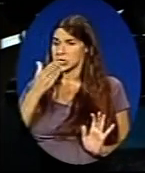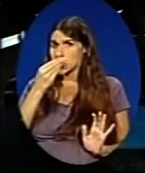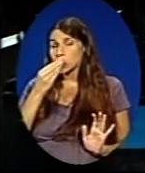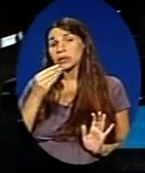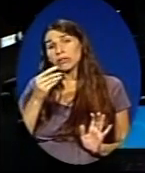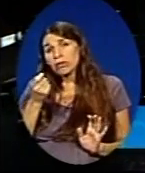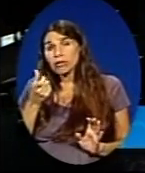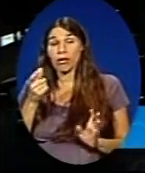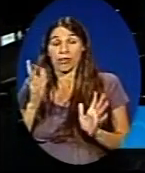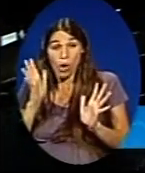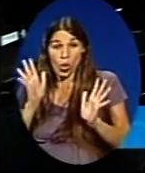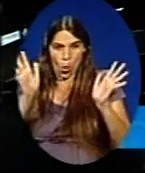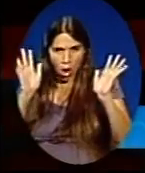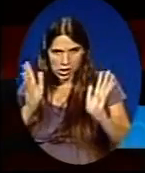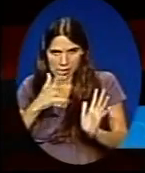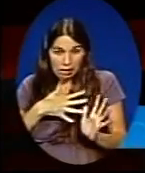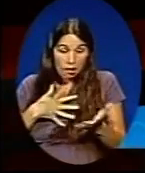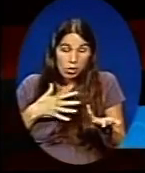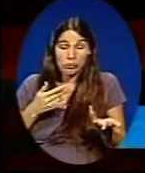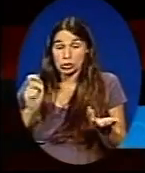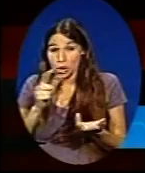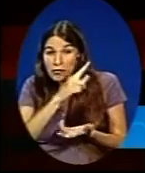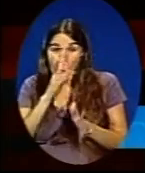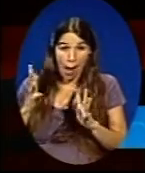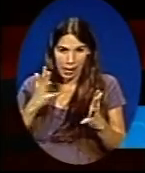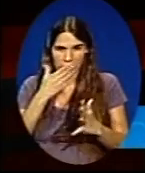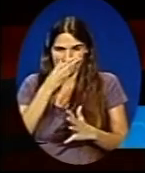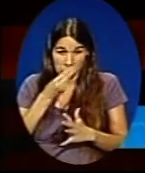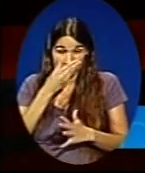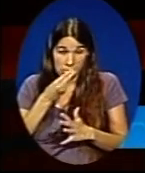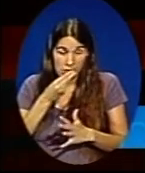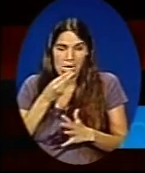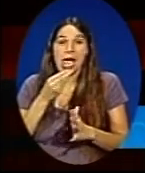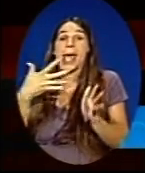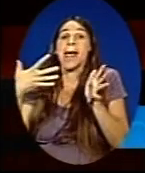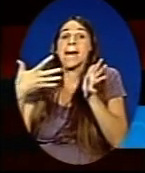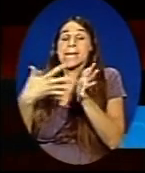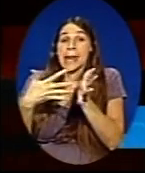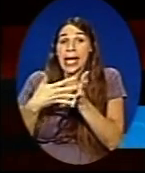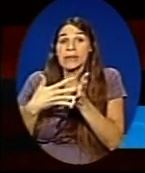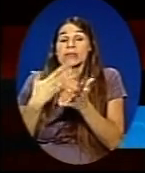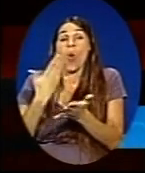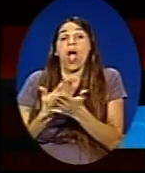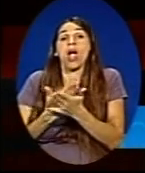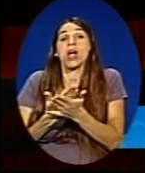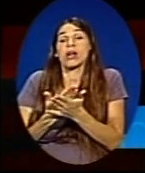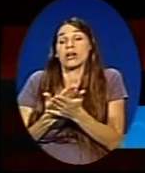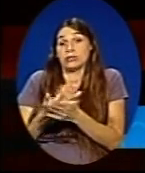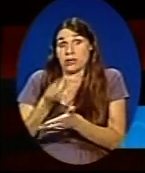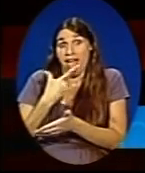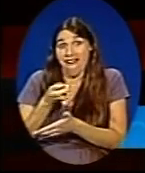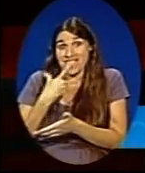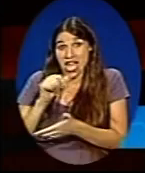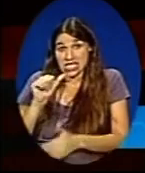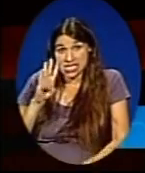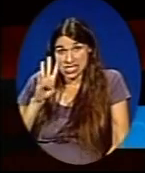לא נעים, וגם לא נורא, נמשכת זמן, כשבוע סדר גודל. במחקרים האלה הוכח שלקיחה של אבץ מקצרת